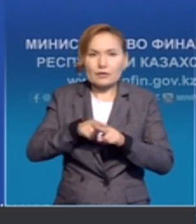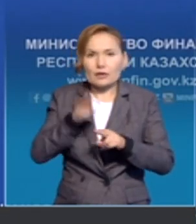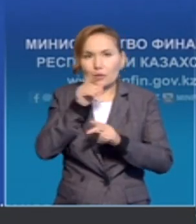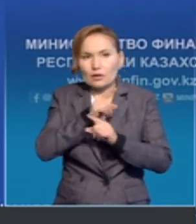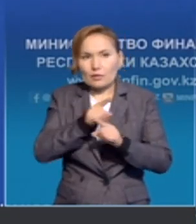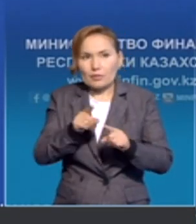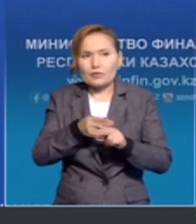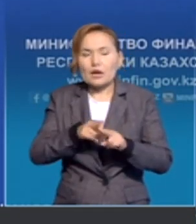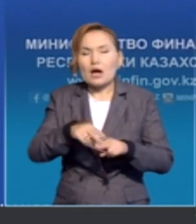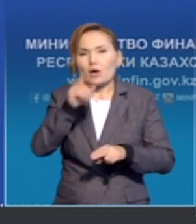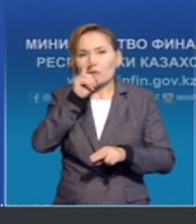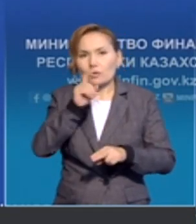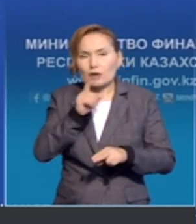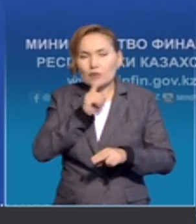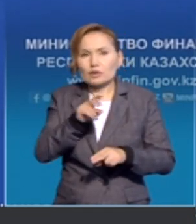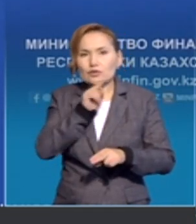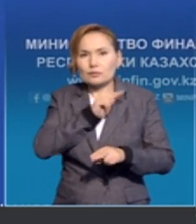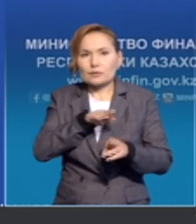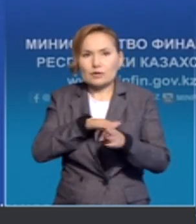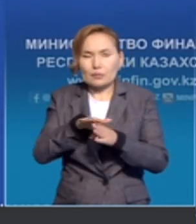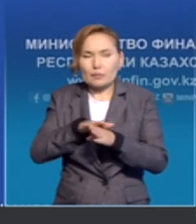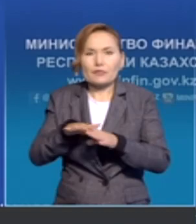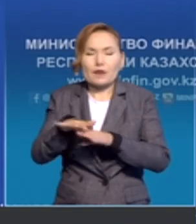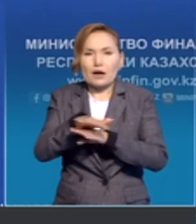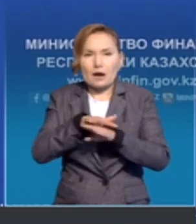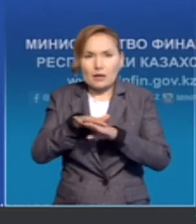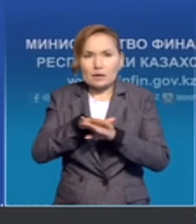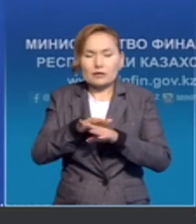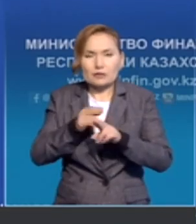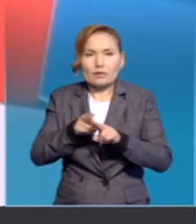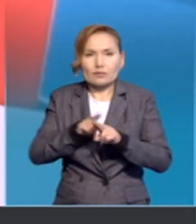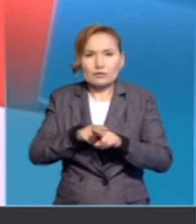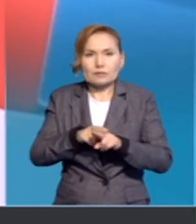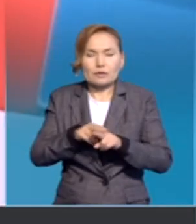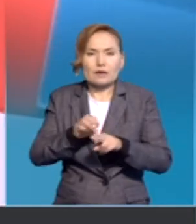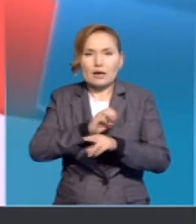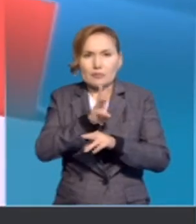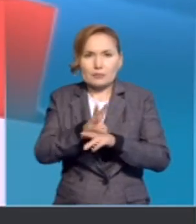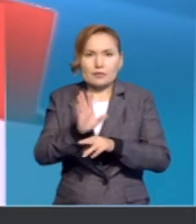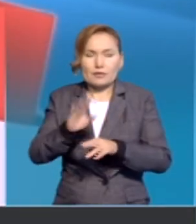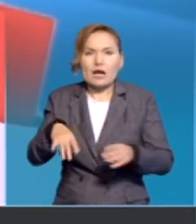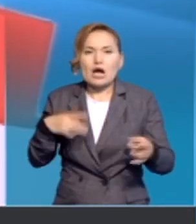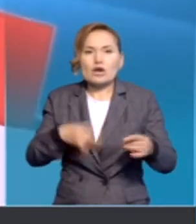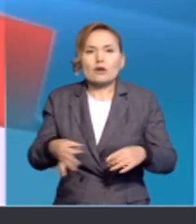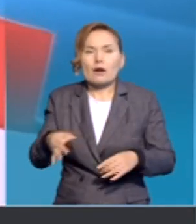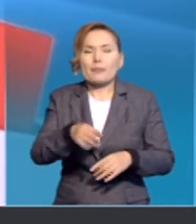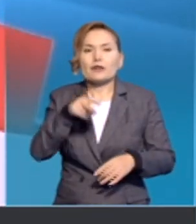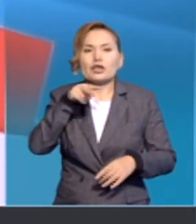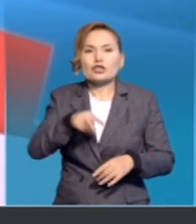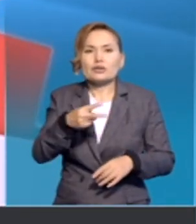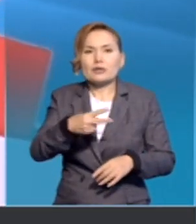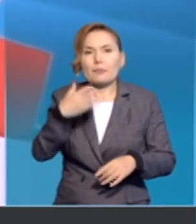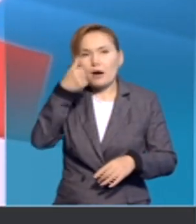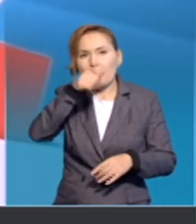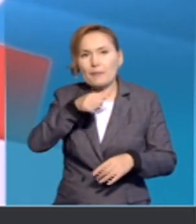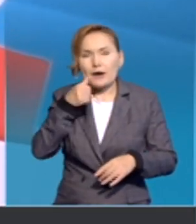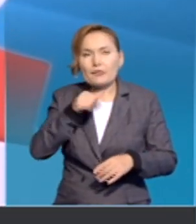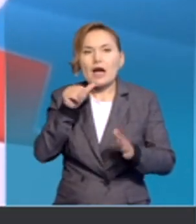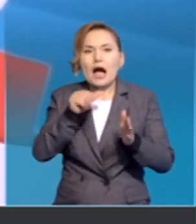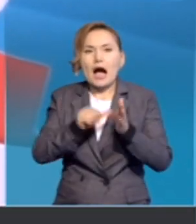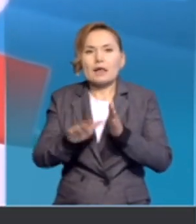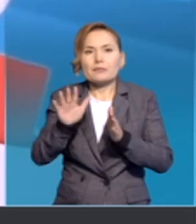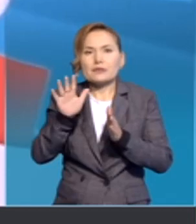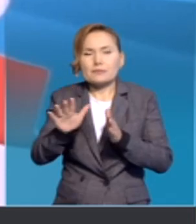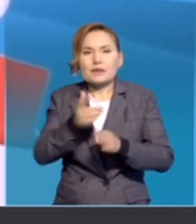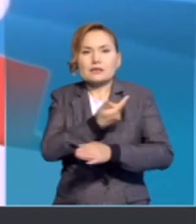біраз түсіндіру жұмыстары жүргізілетін болады, халықты жаппай қамтитын болады. Жамбыл облысында 2025 жылға дейін 65